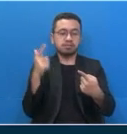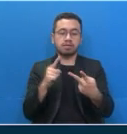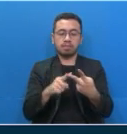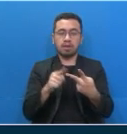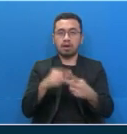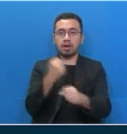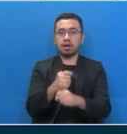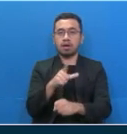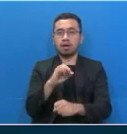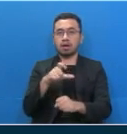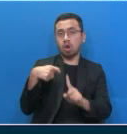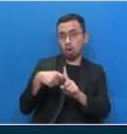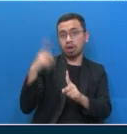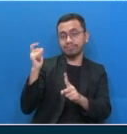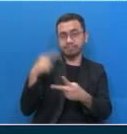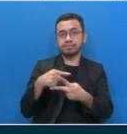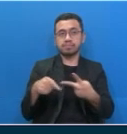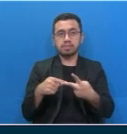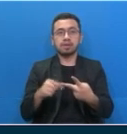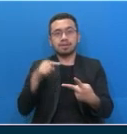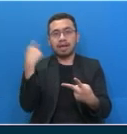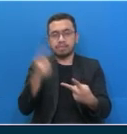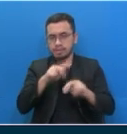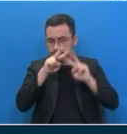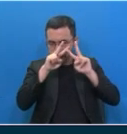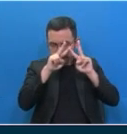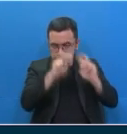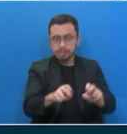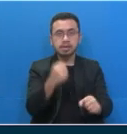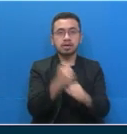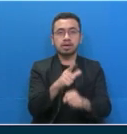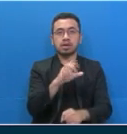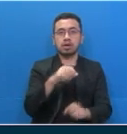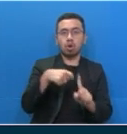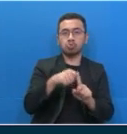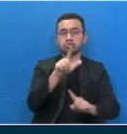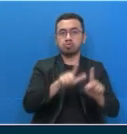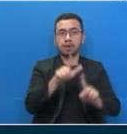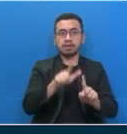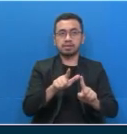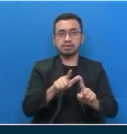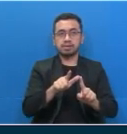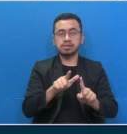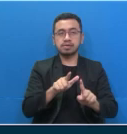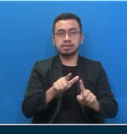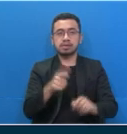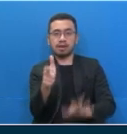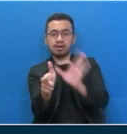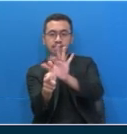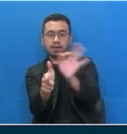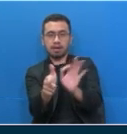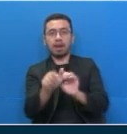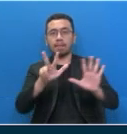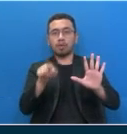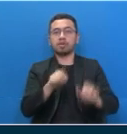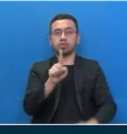dijelaskan? Glock yang kami periksa dan kita bandingkan adalah Glock 17 MPY 851, yang mulia.